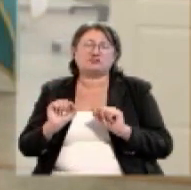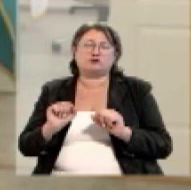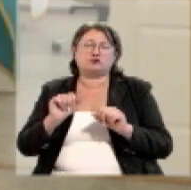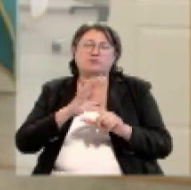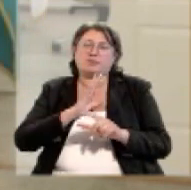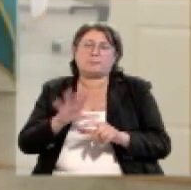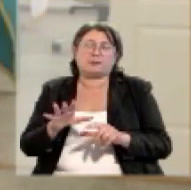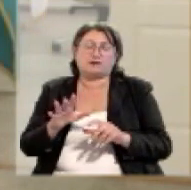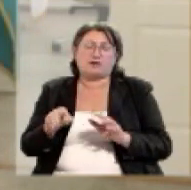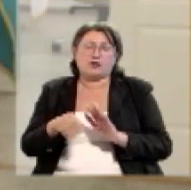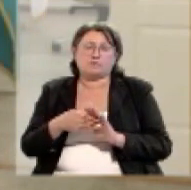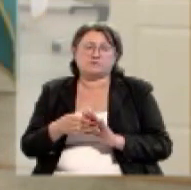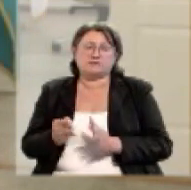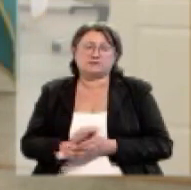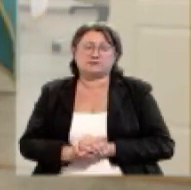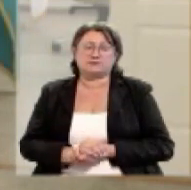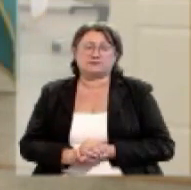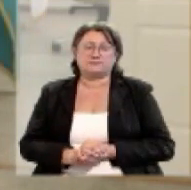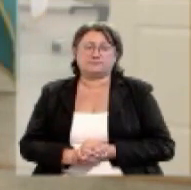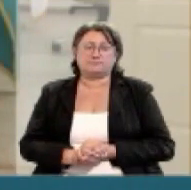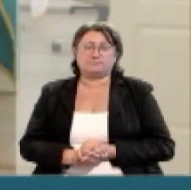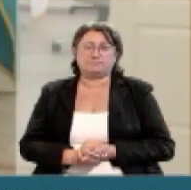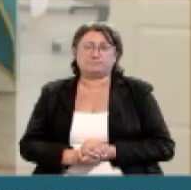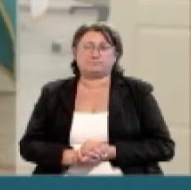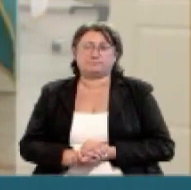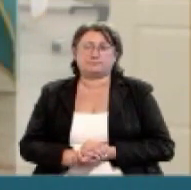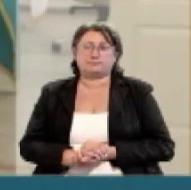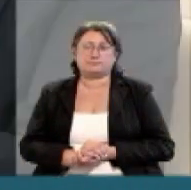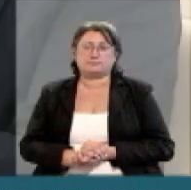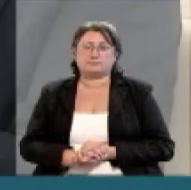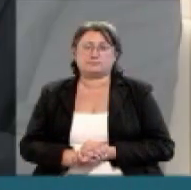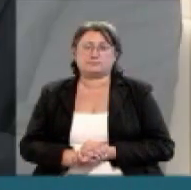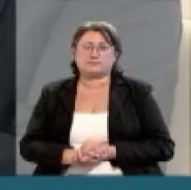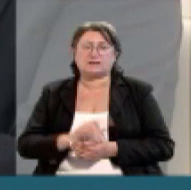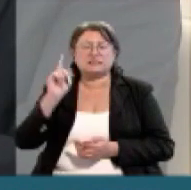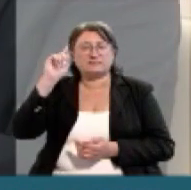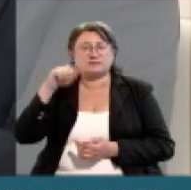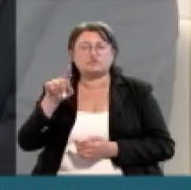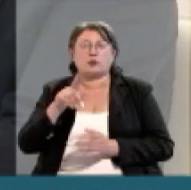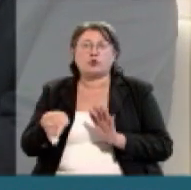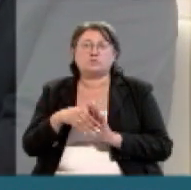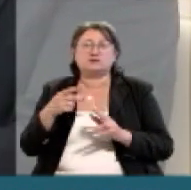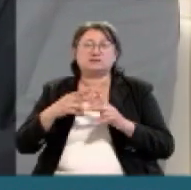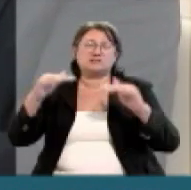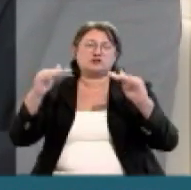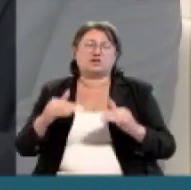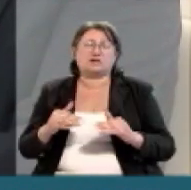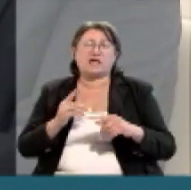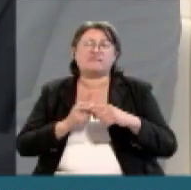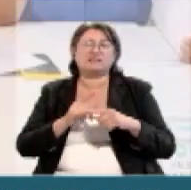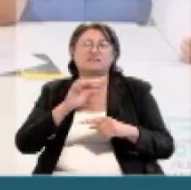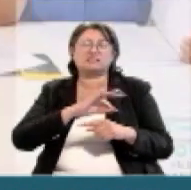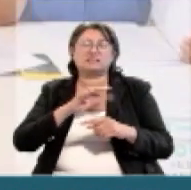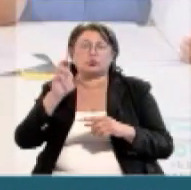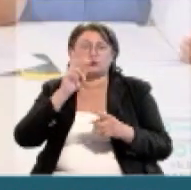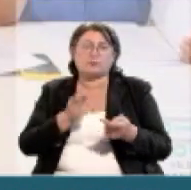қарастырылды. Жемқорлықты болдырмай алдын алу факторлары да талқыланды. Сыбайлас жемқорлық мемлекеттік басқару тиімділігінен,